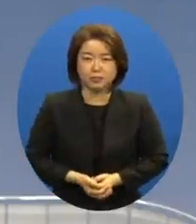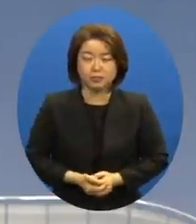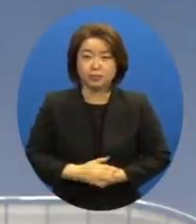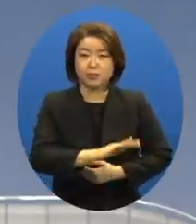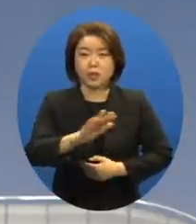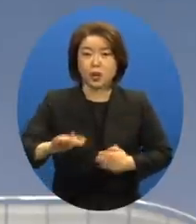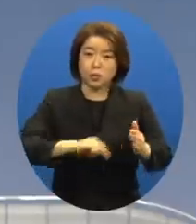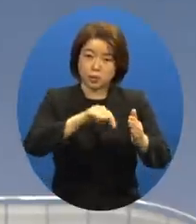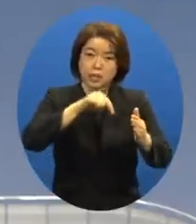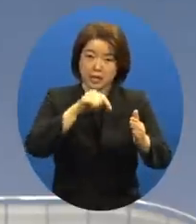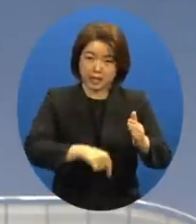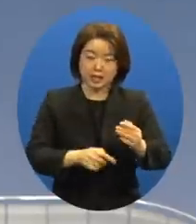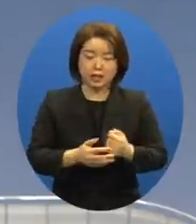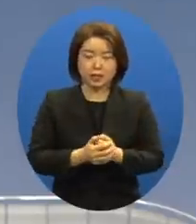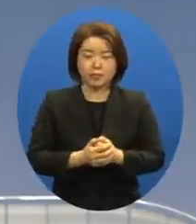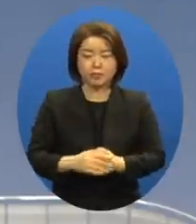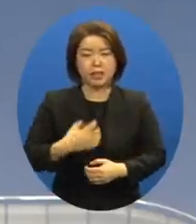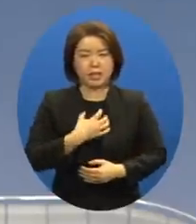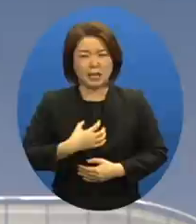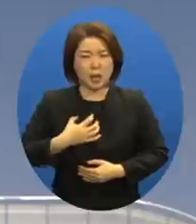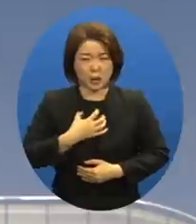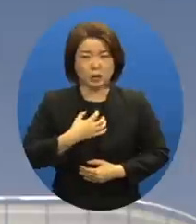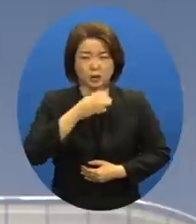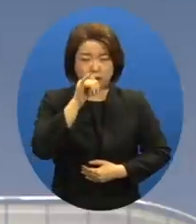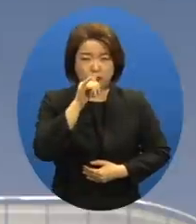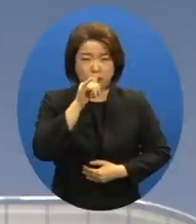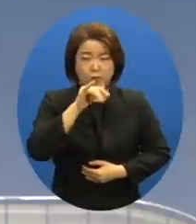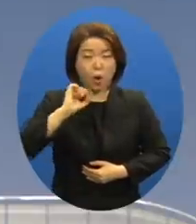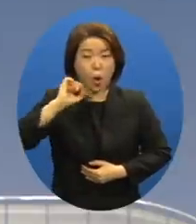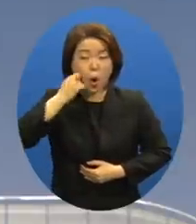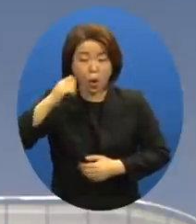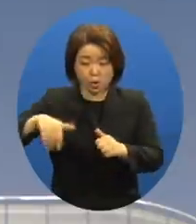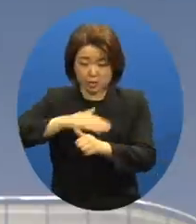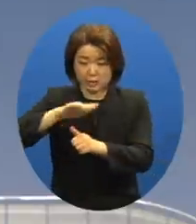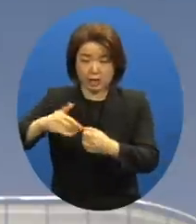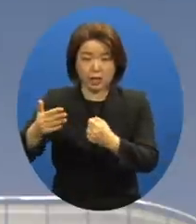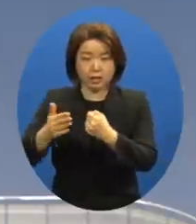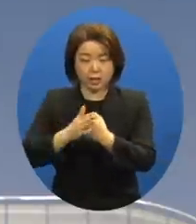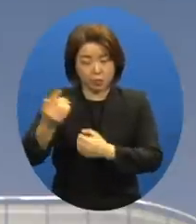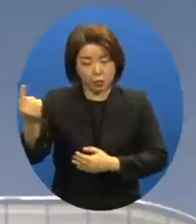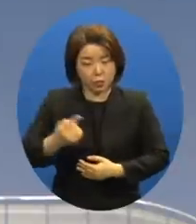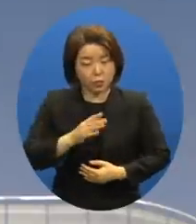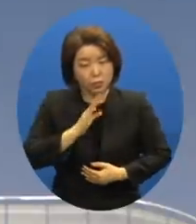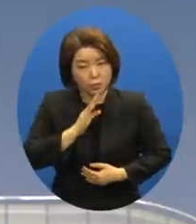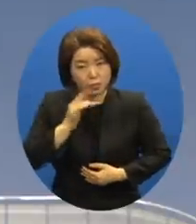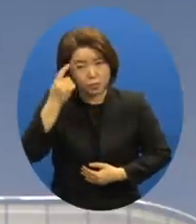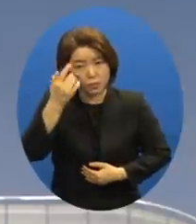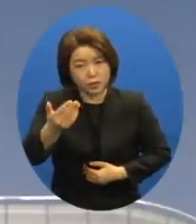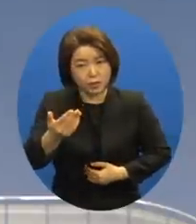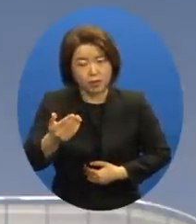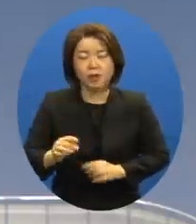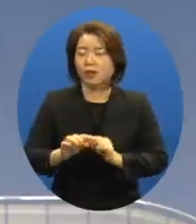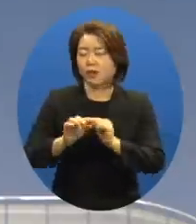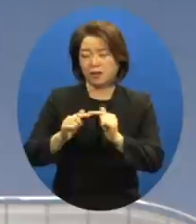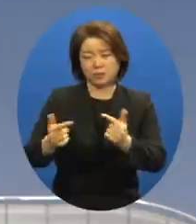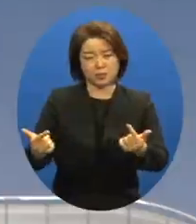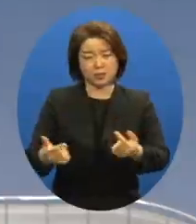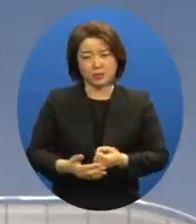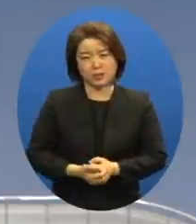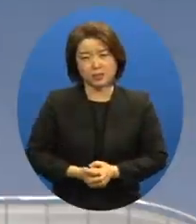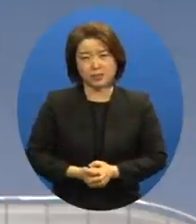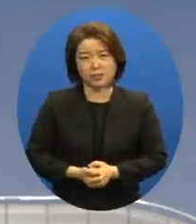우리 함에 염려가 있습니다 어려운 상황 때문에 오는 것 같아요 그렇지 않습니다